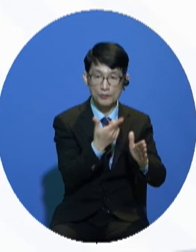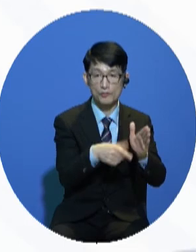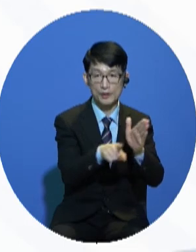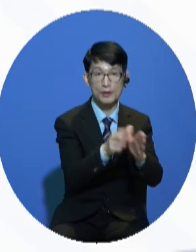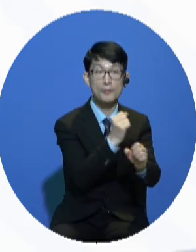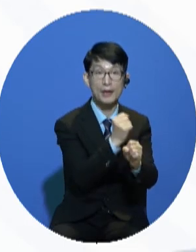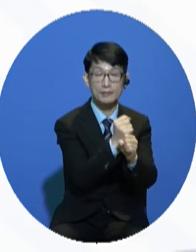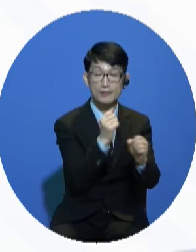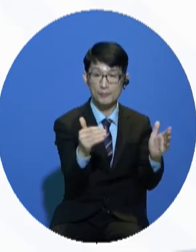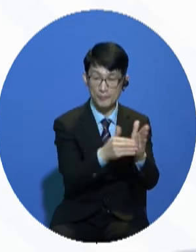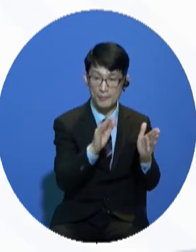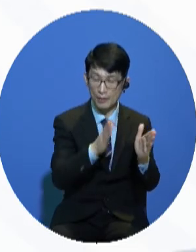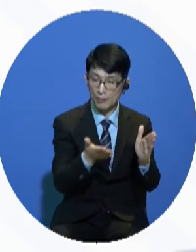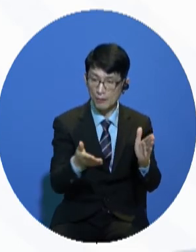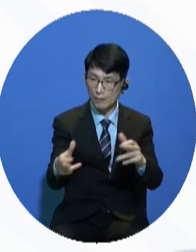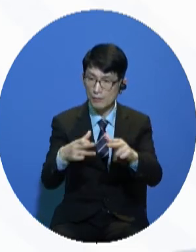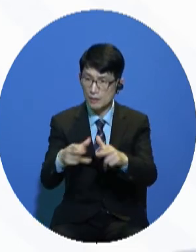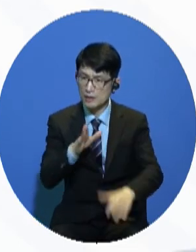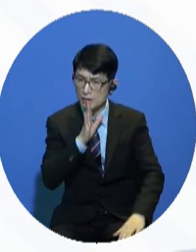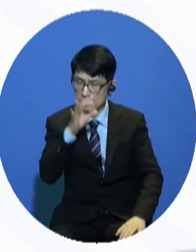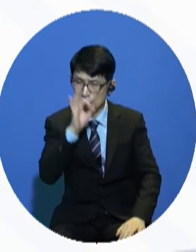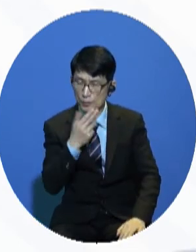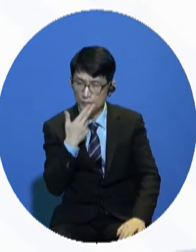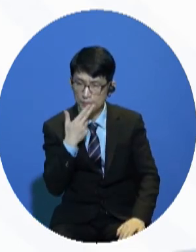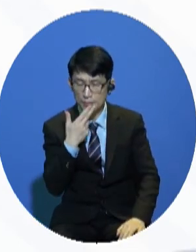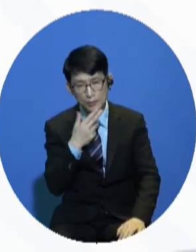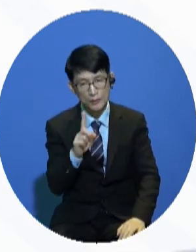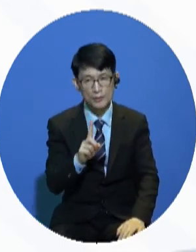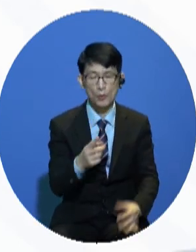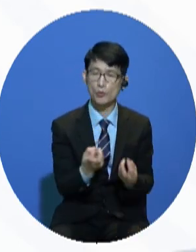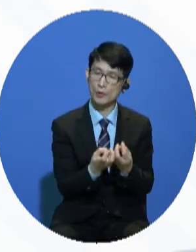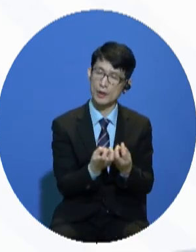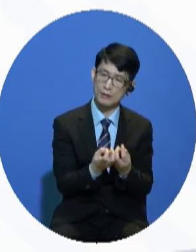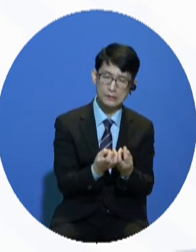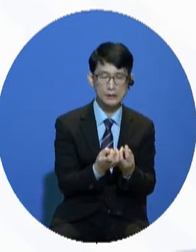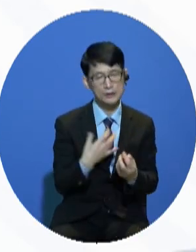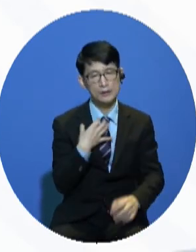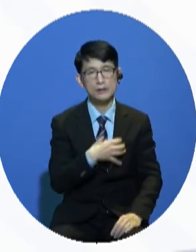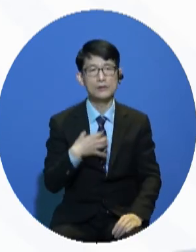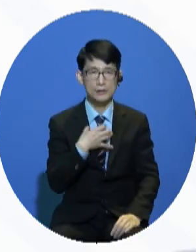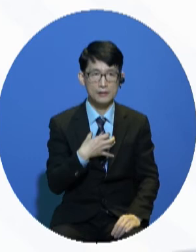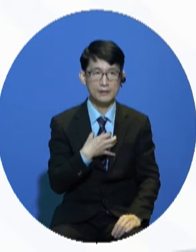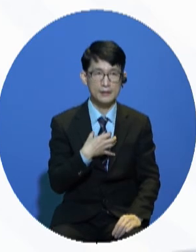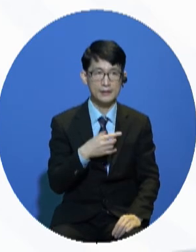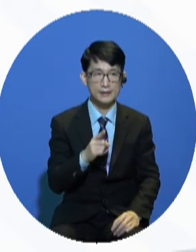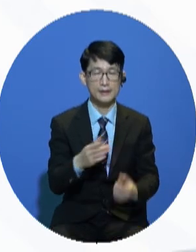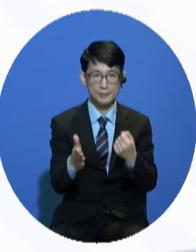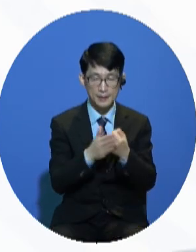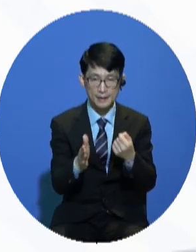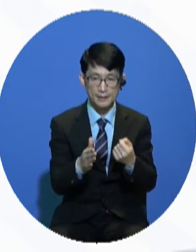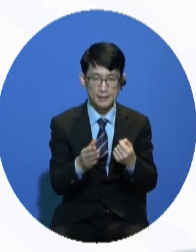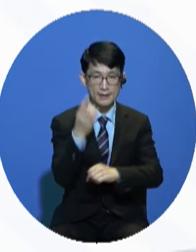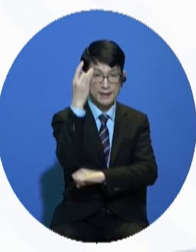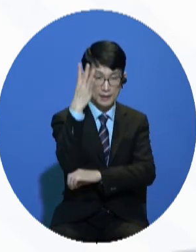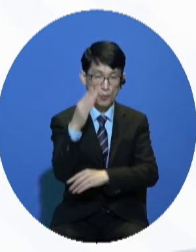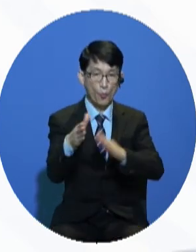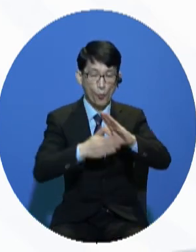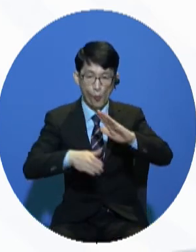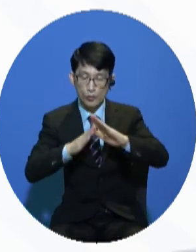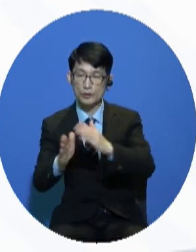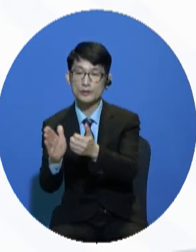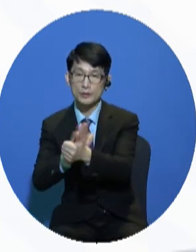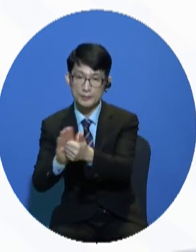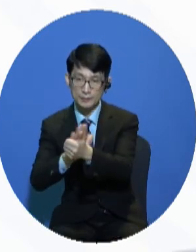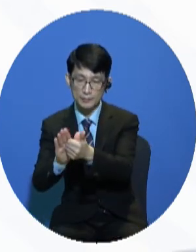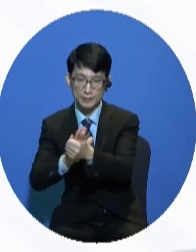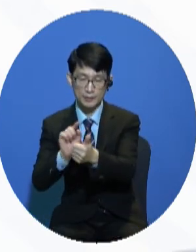공적으로 지원할 수 있는 서비스가 충분치 않고 서비스 급여량도 제한되어 있고, 이런 상황에서 그 기존의 공적 서비스와 급여량